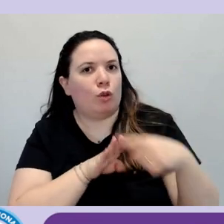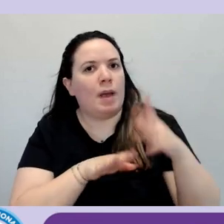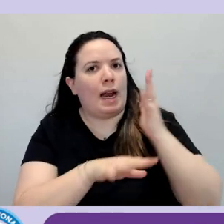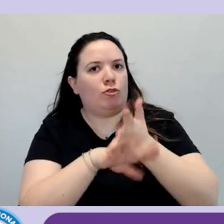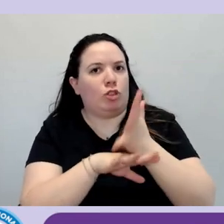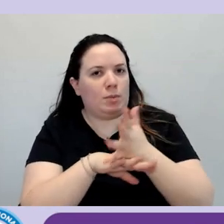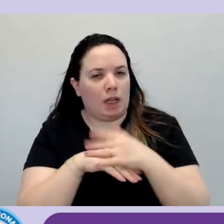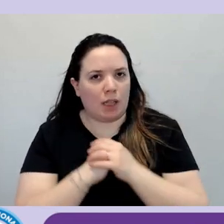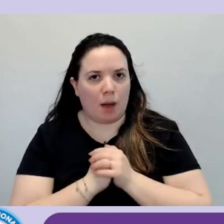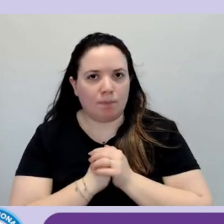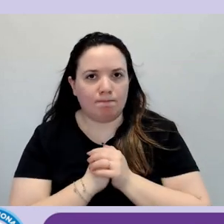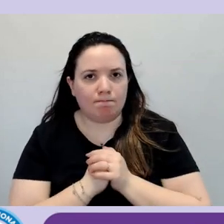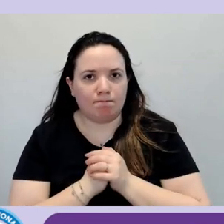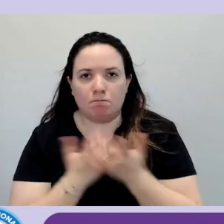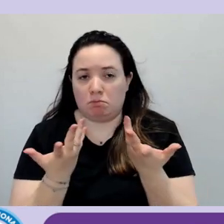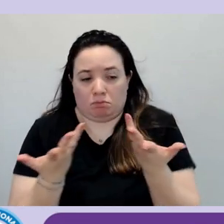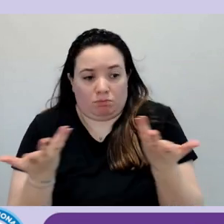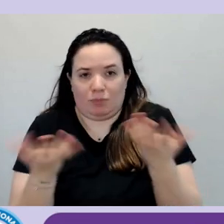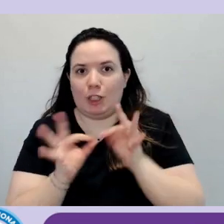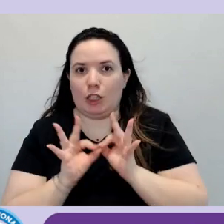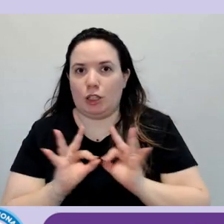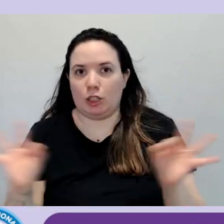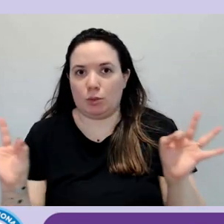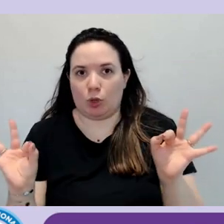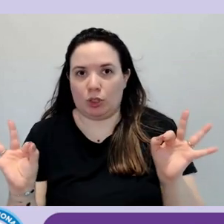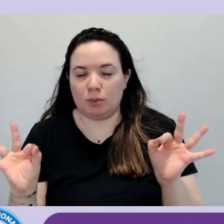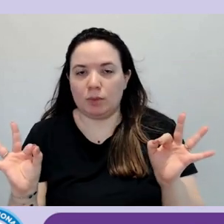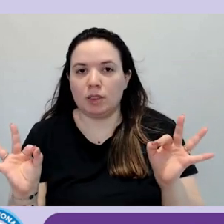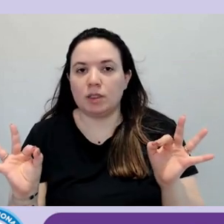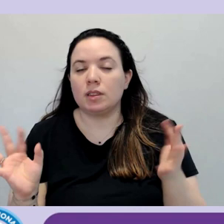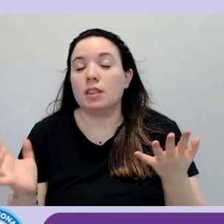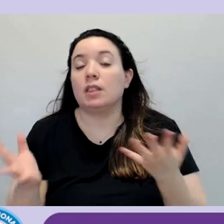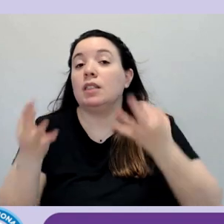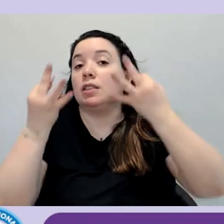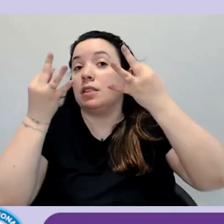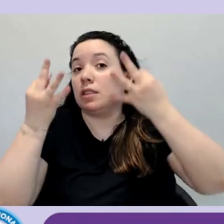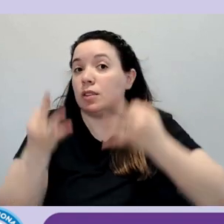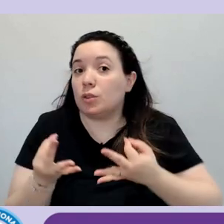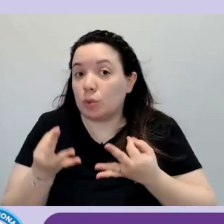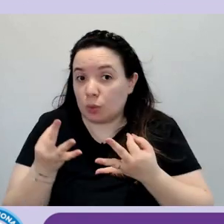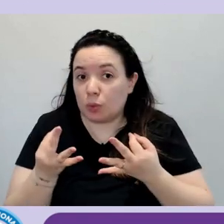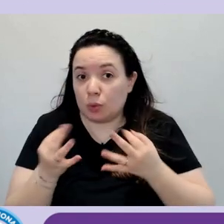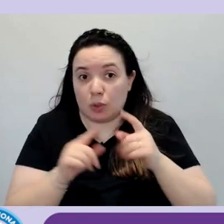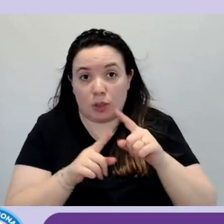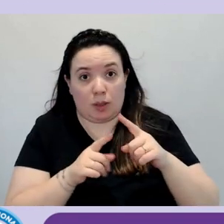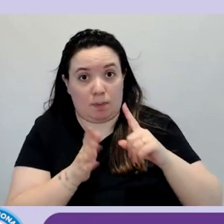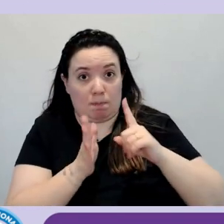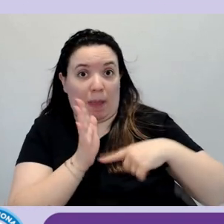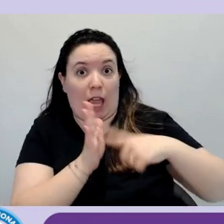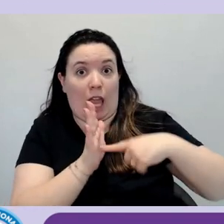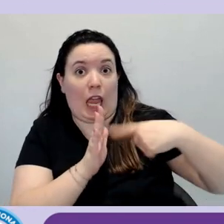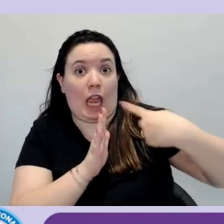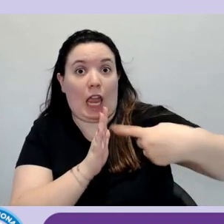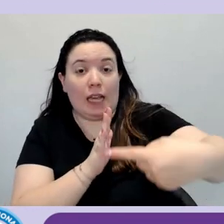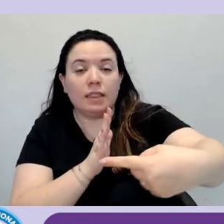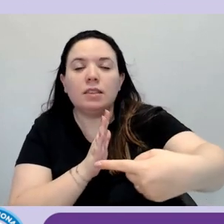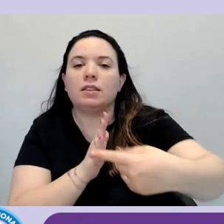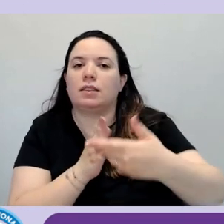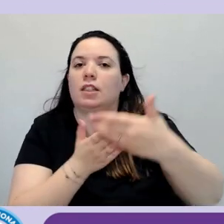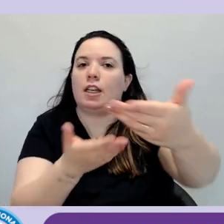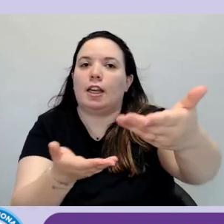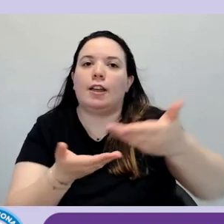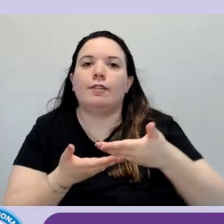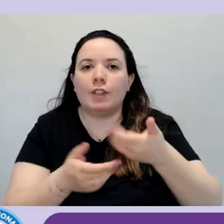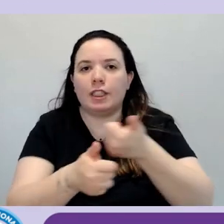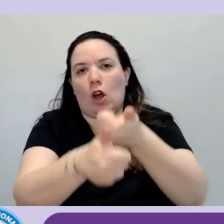tema e c'è sicuramente nei prossimi mesi eh vi invitiamo